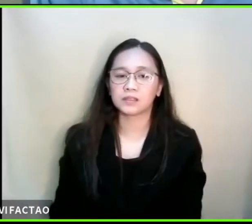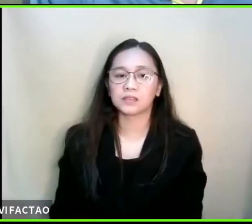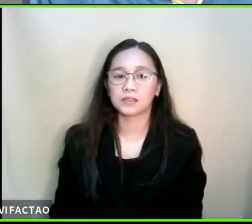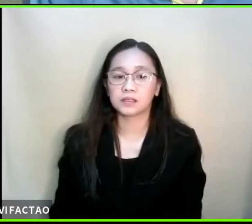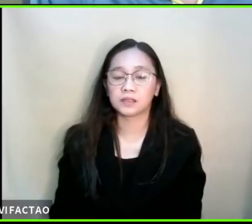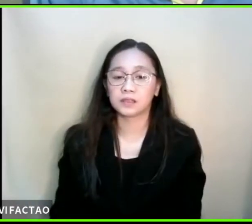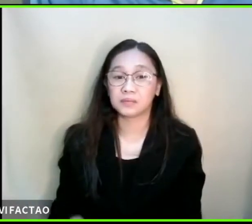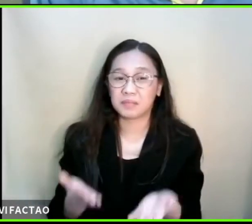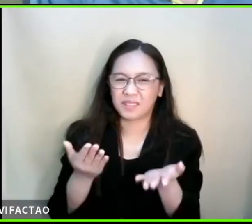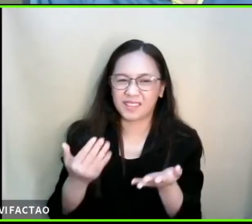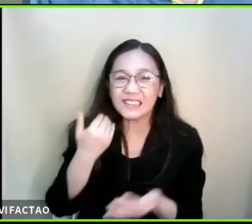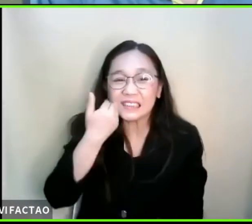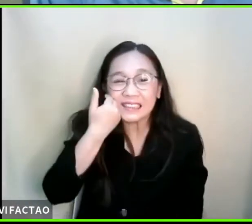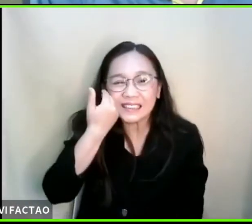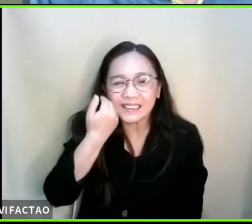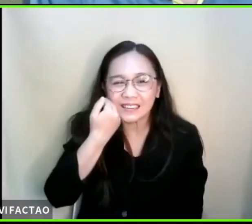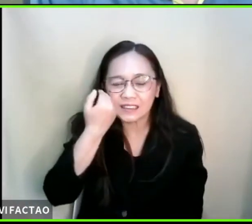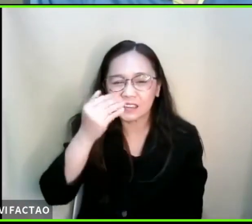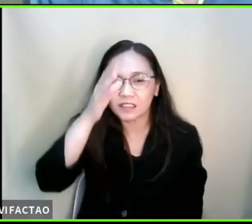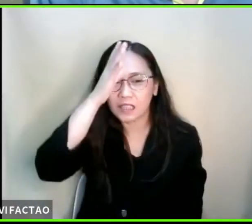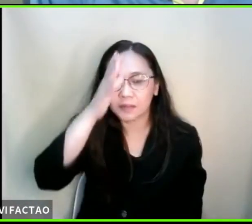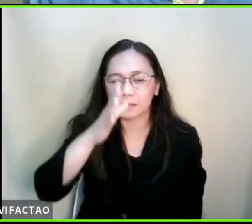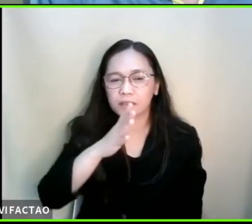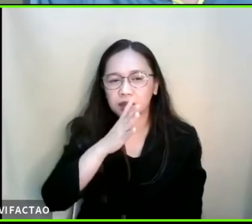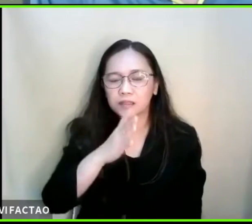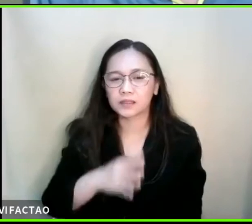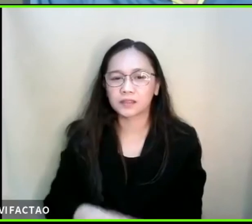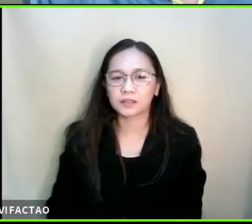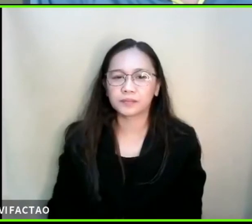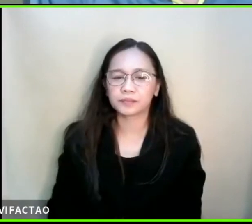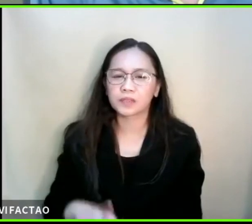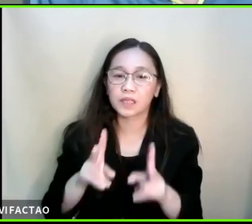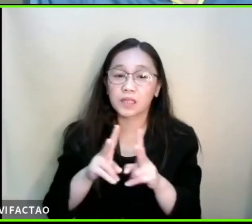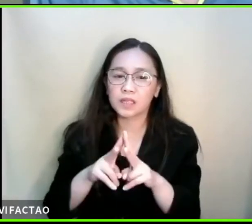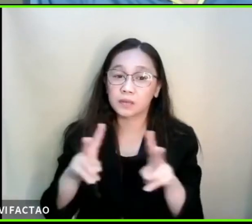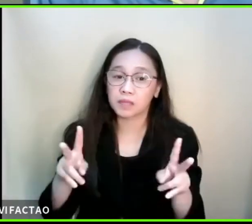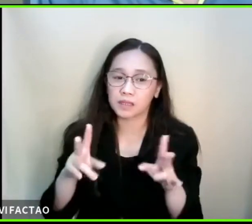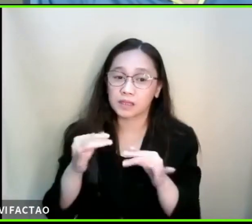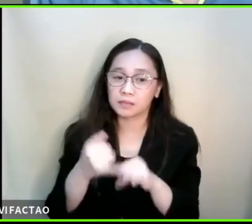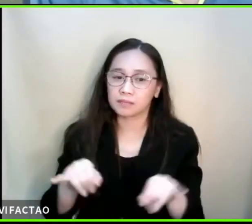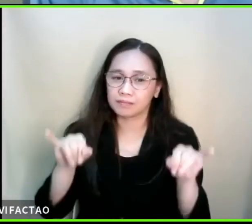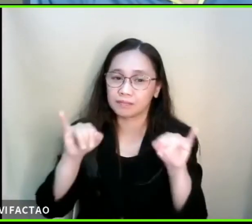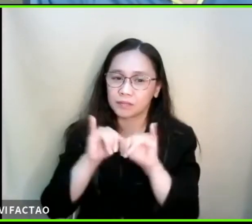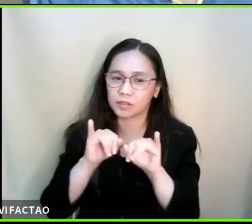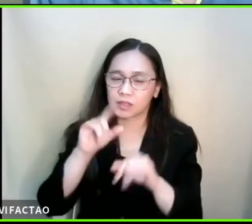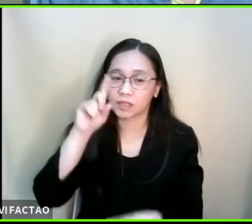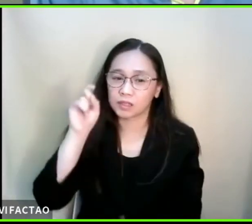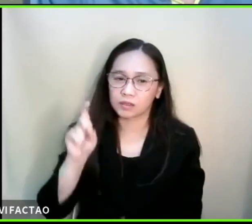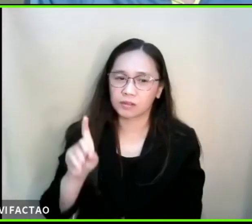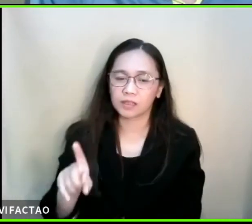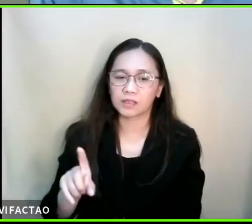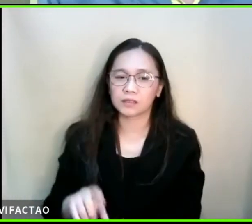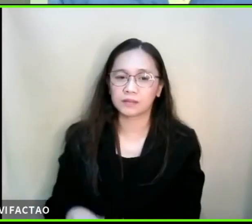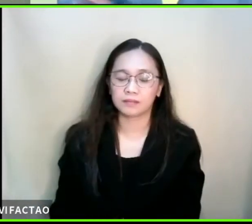siguro baka nahiya lang yung mga magulang, pero I think, no, this is a very very relevant question. No, sige Teacher